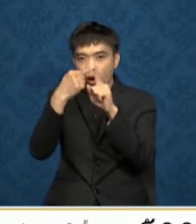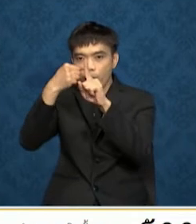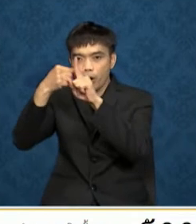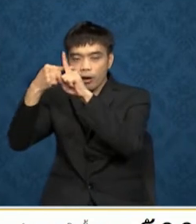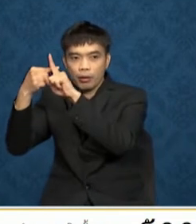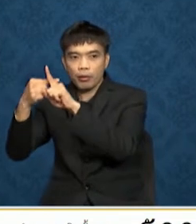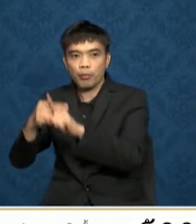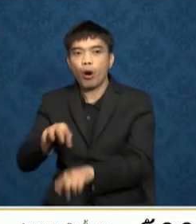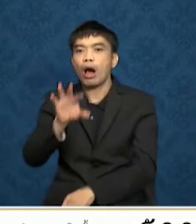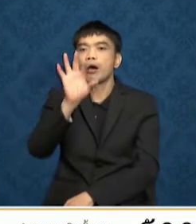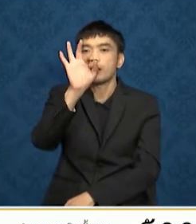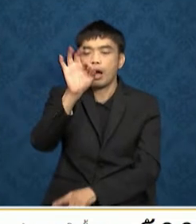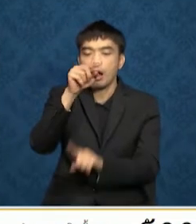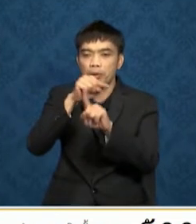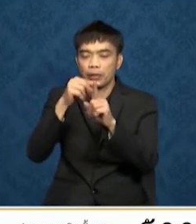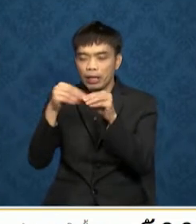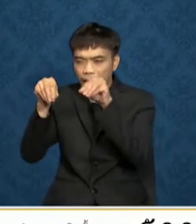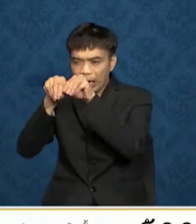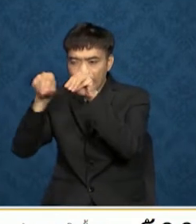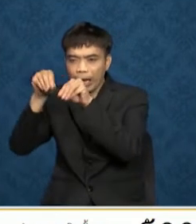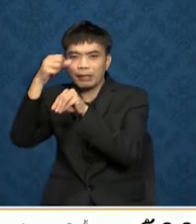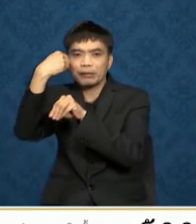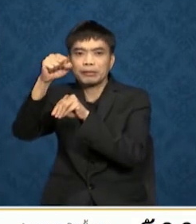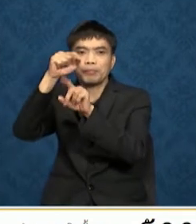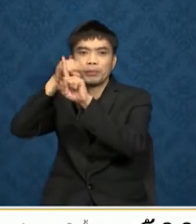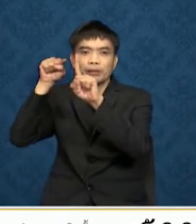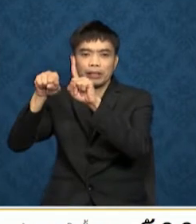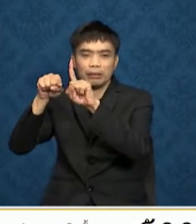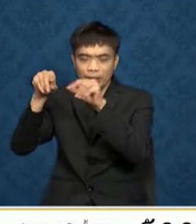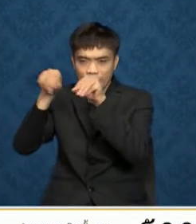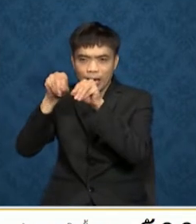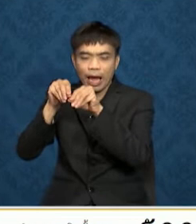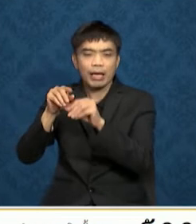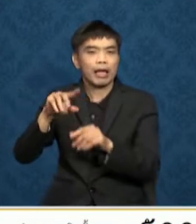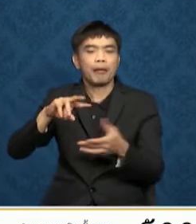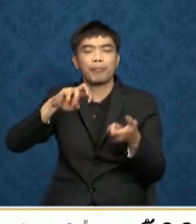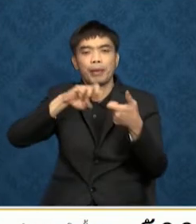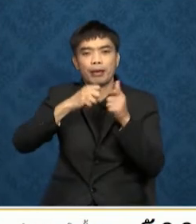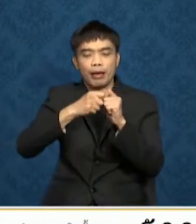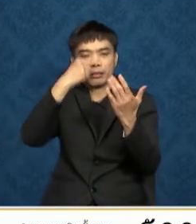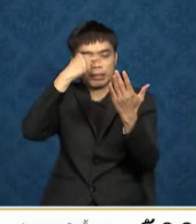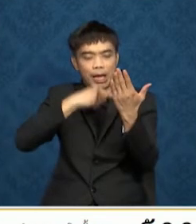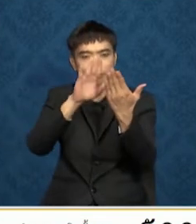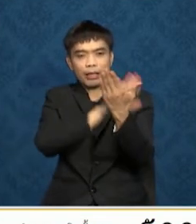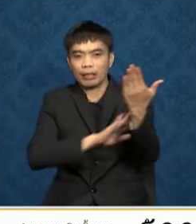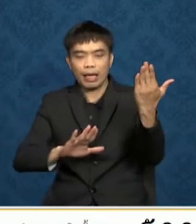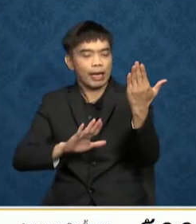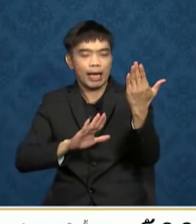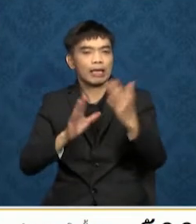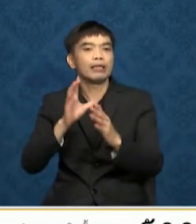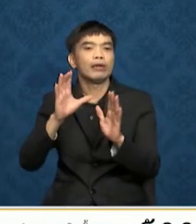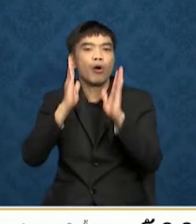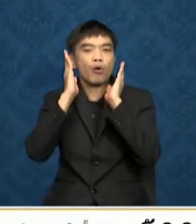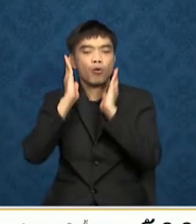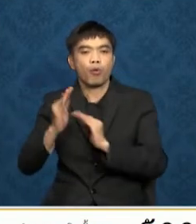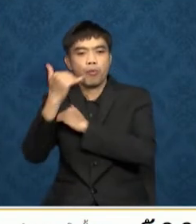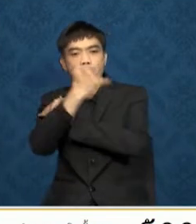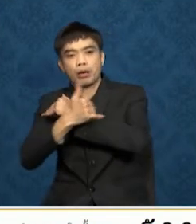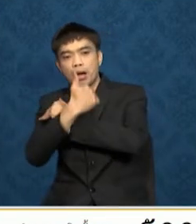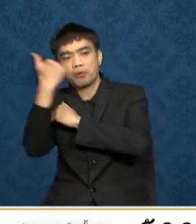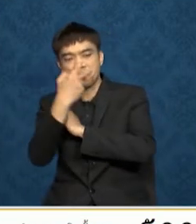10%ก็จะทำให้ประเทศขาดความน่าเชื่อถือครับประธานครับหนี้สาณะปี